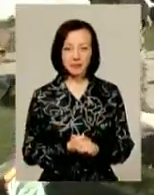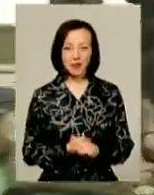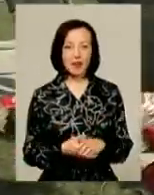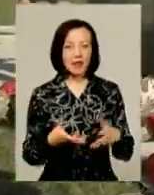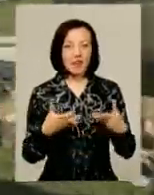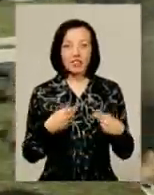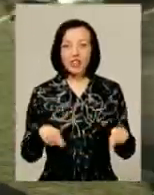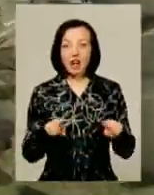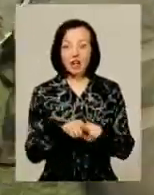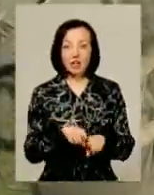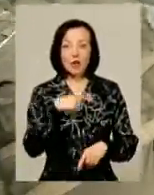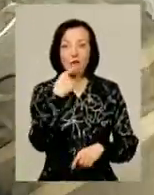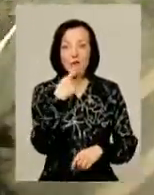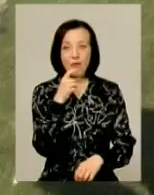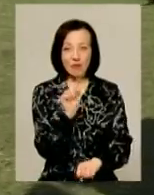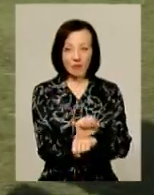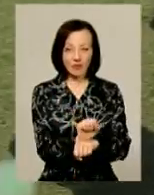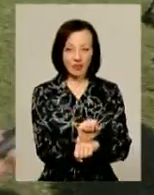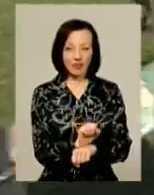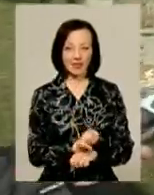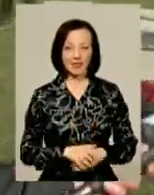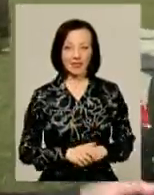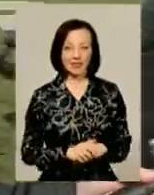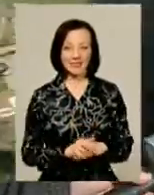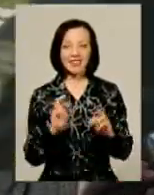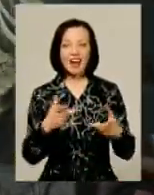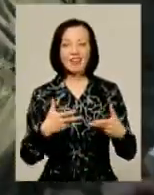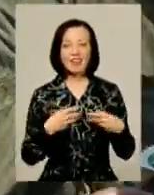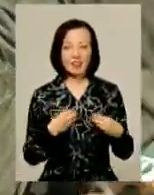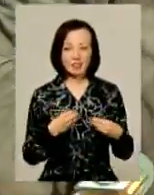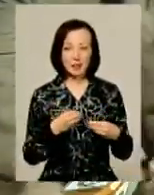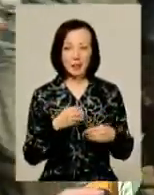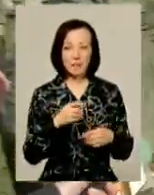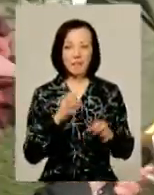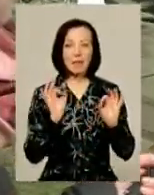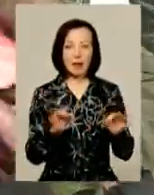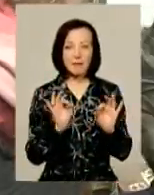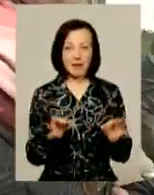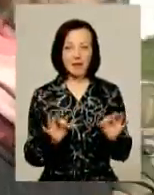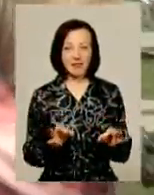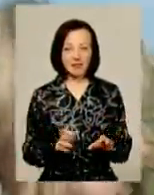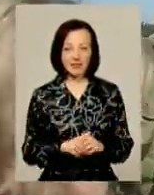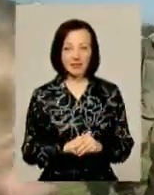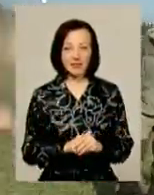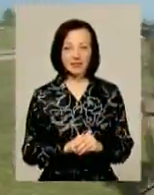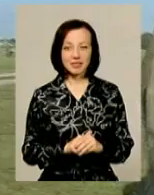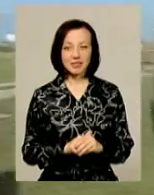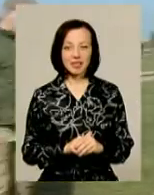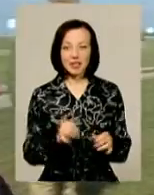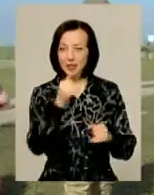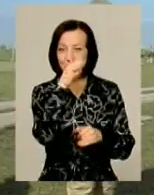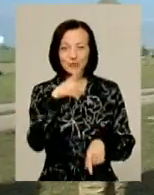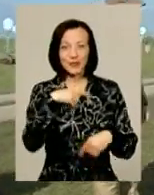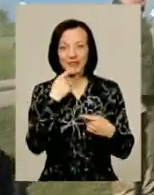Враження такі, що аж мову відняло. Як враження? Нормально. Що зараз? Та не